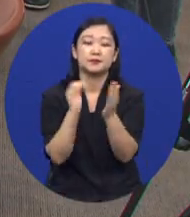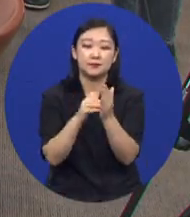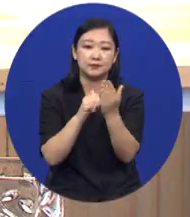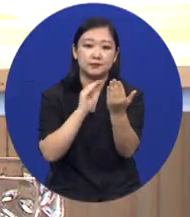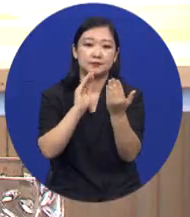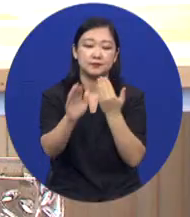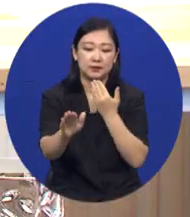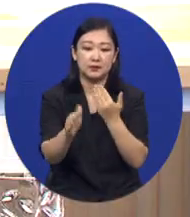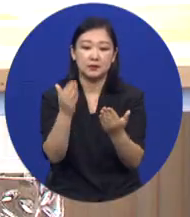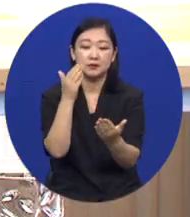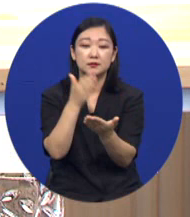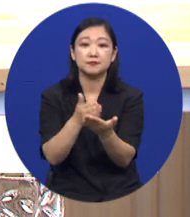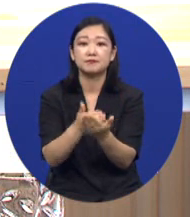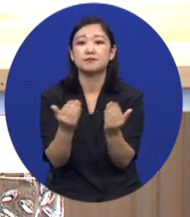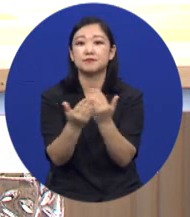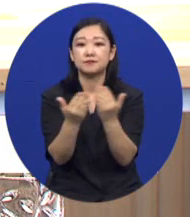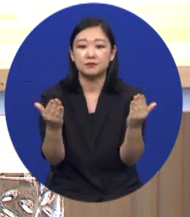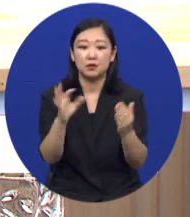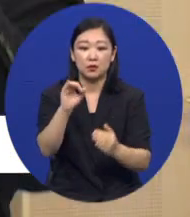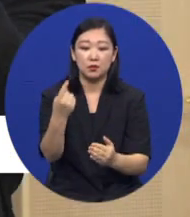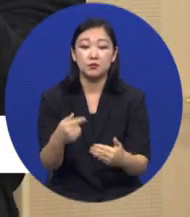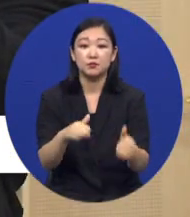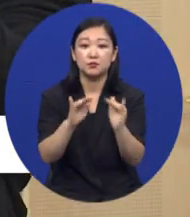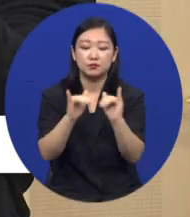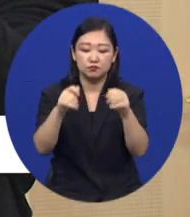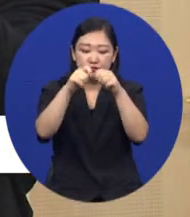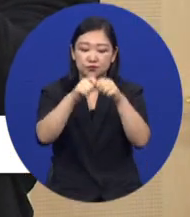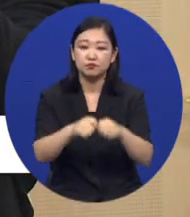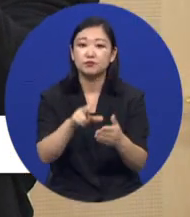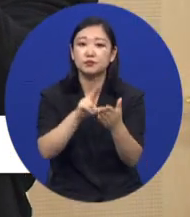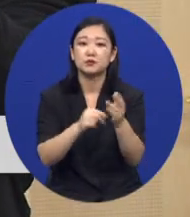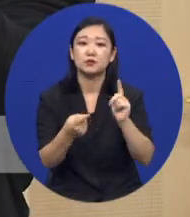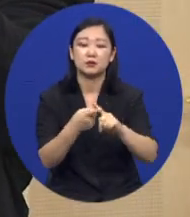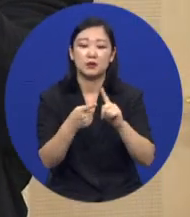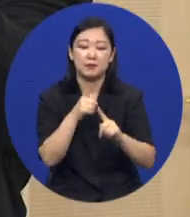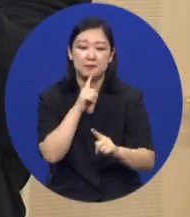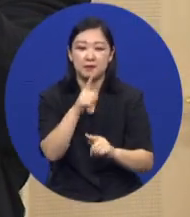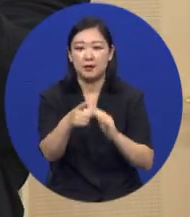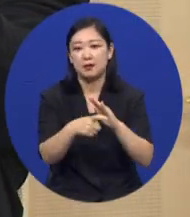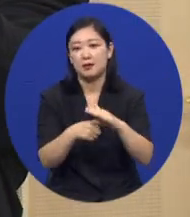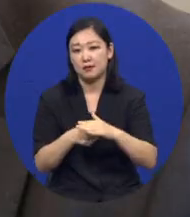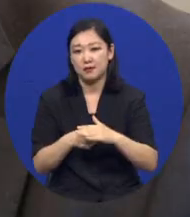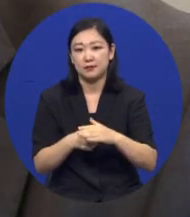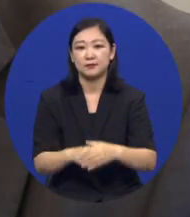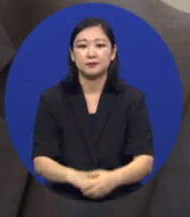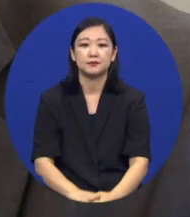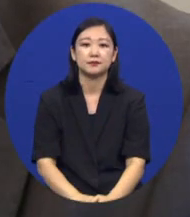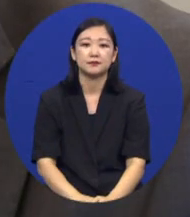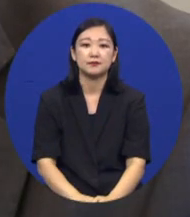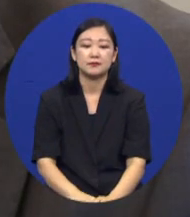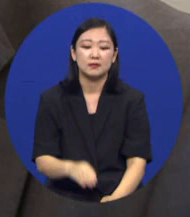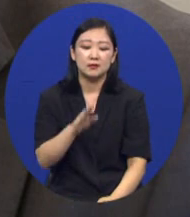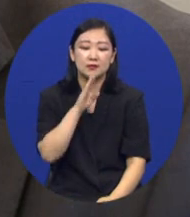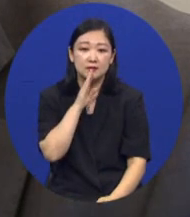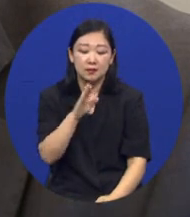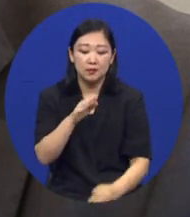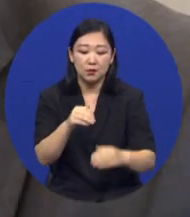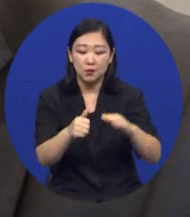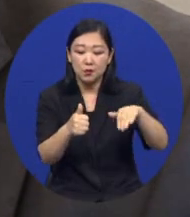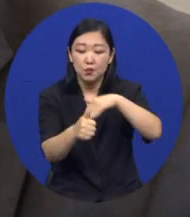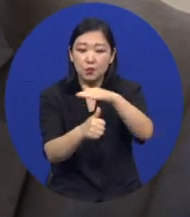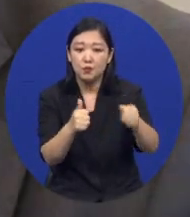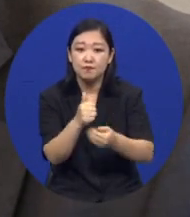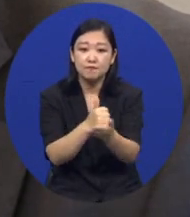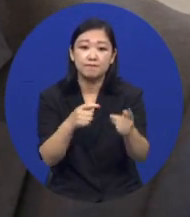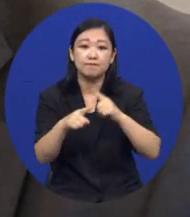열린 기자간담회. 오영훈 도지사는 구체적인 현안에 대해서는 말을 아꼈습니다. 당장 전략 환경 영향